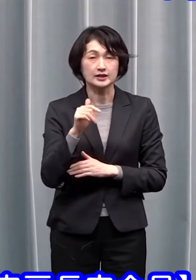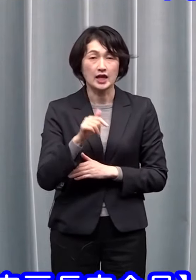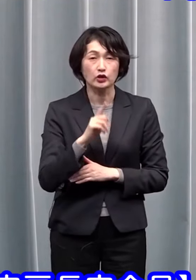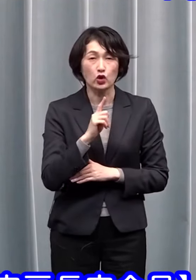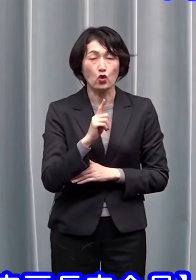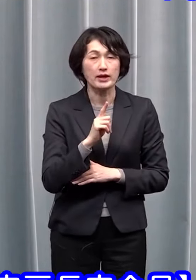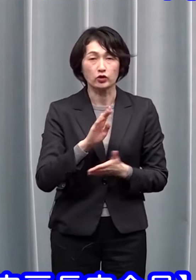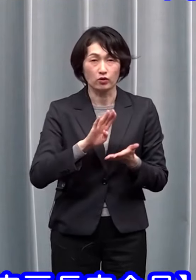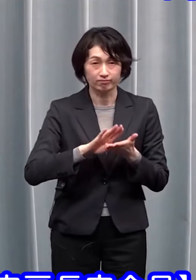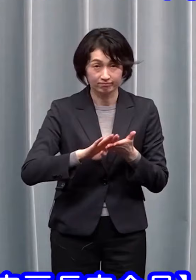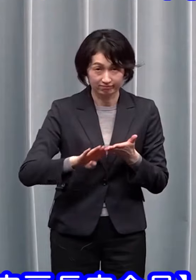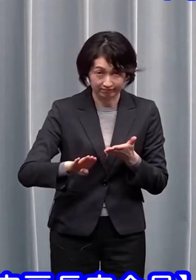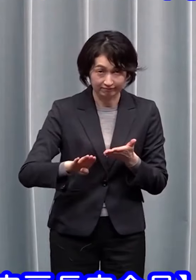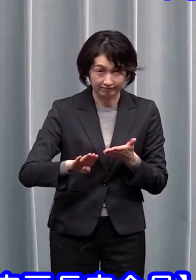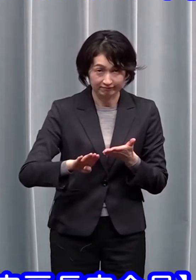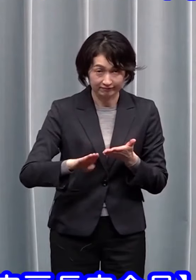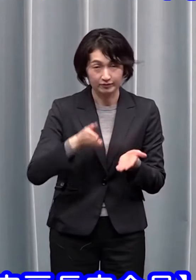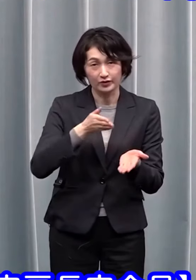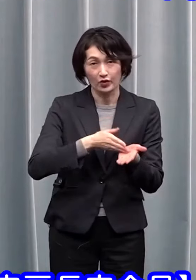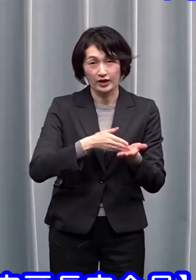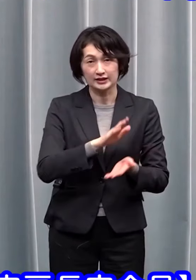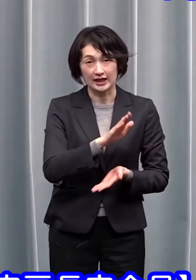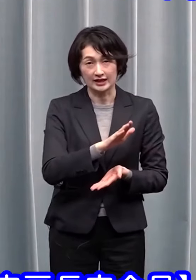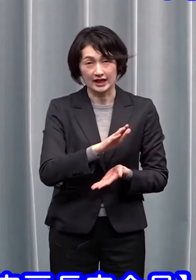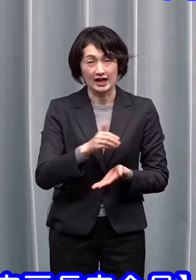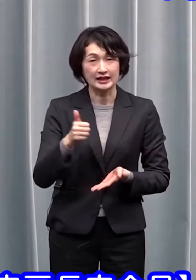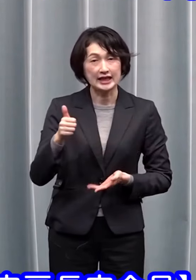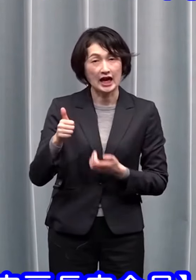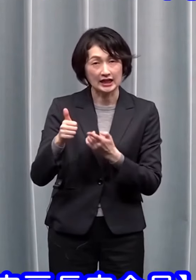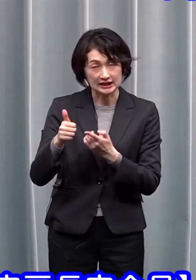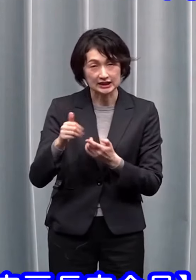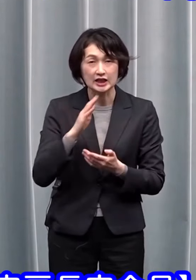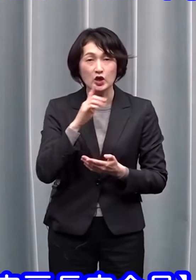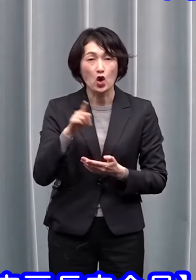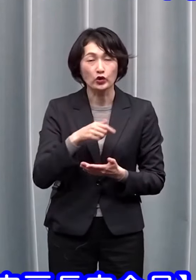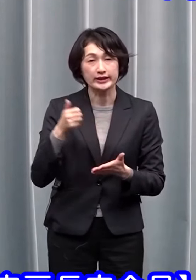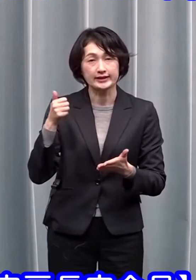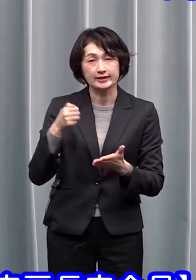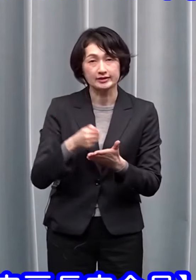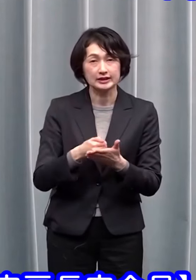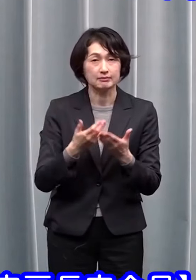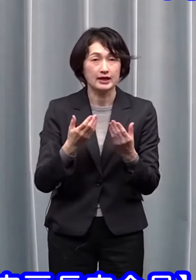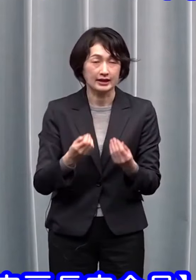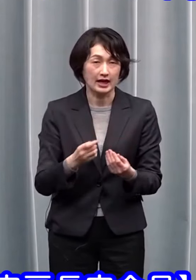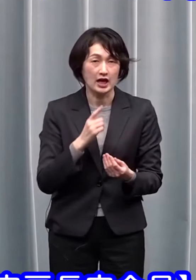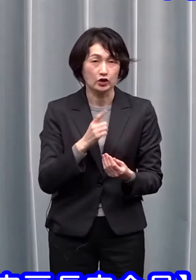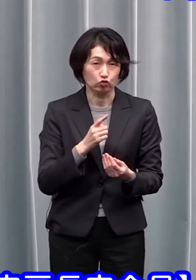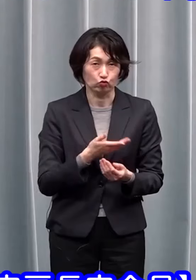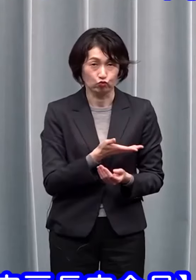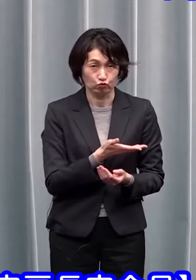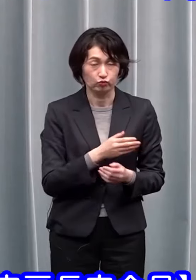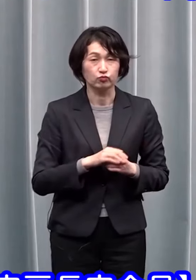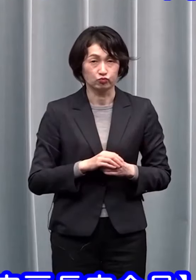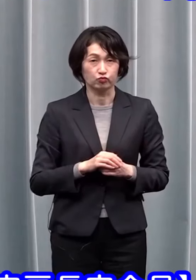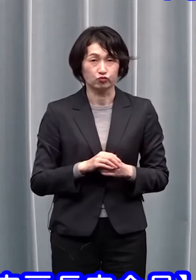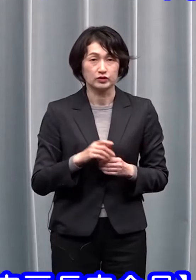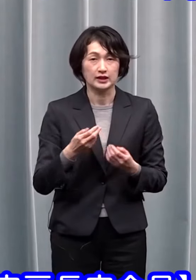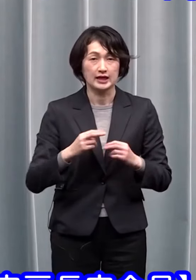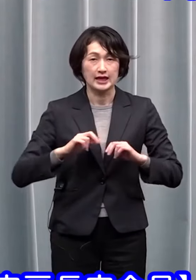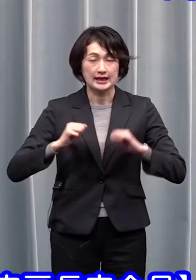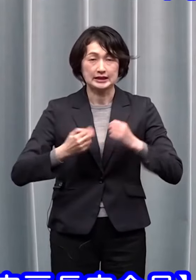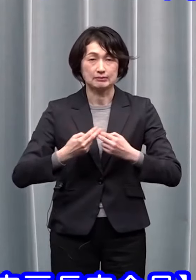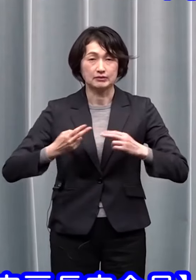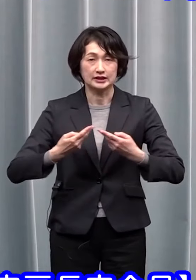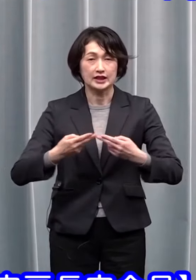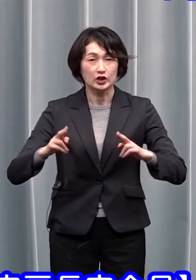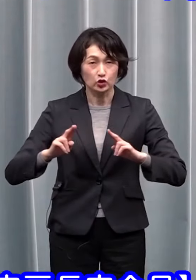えたいとご自身の判断だということでしたが、まあ、あの世論調査見てもですね、自民党の説明責任十分尽くされて